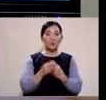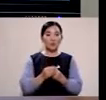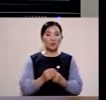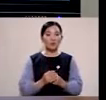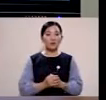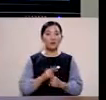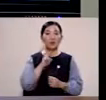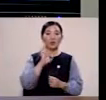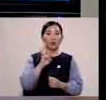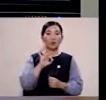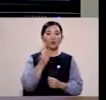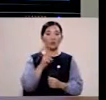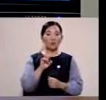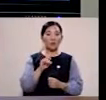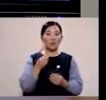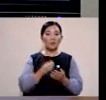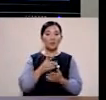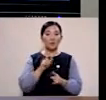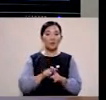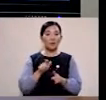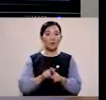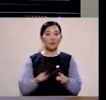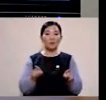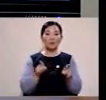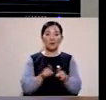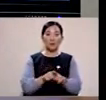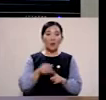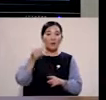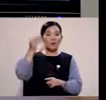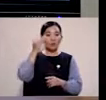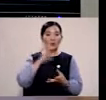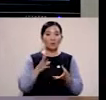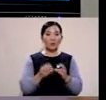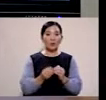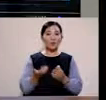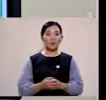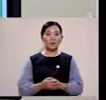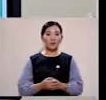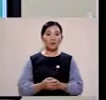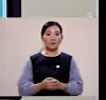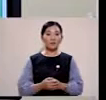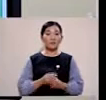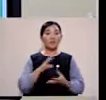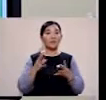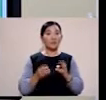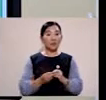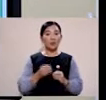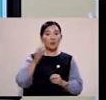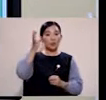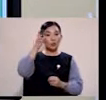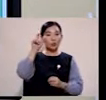birgalikda donishmandning hikmatli so'zlarining ham mazmuni bilan tanishib chiqdik. Demak,